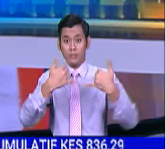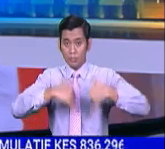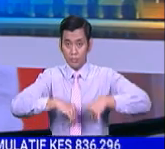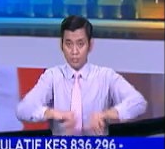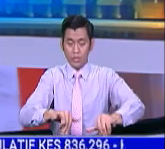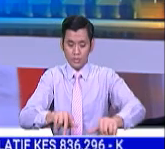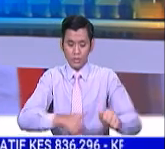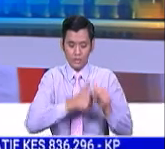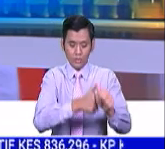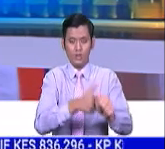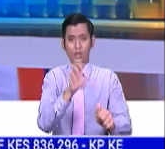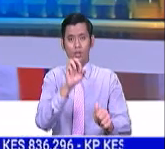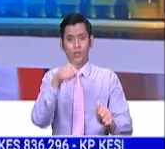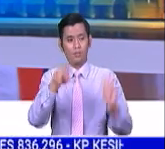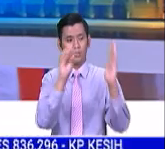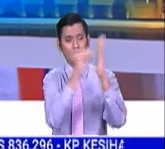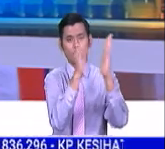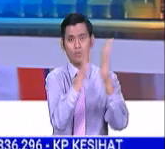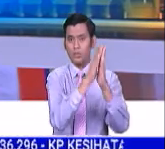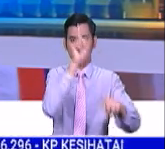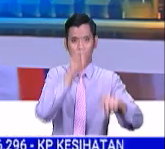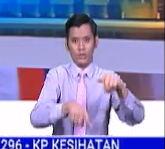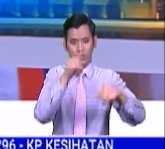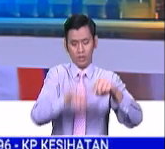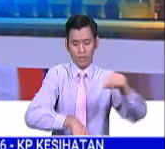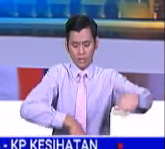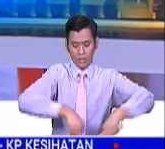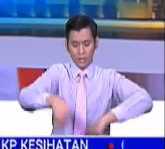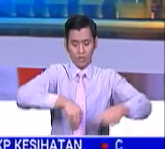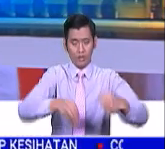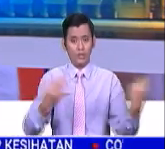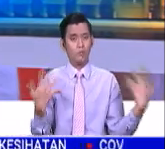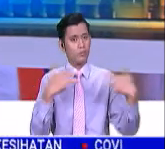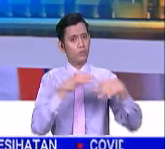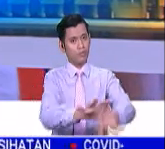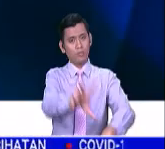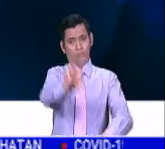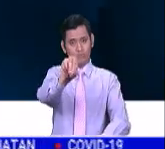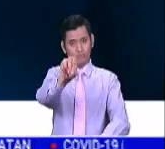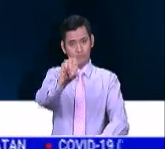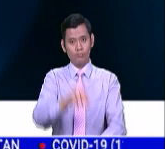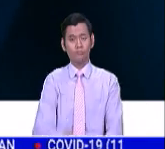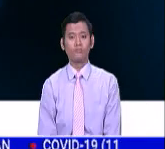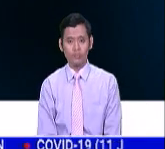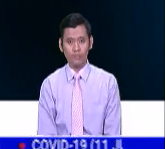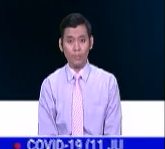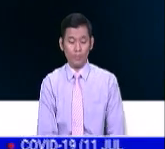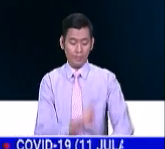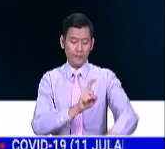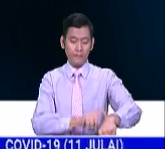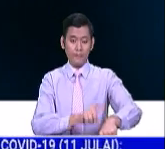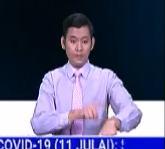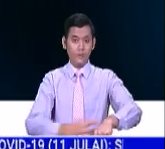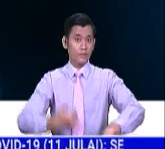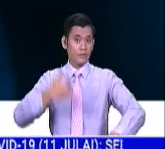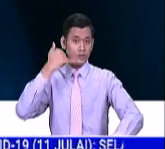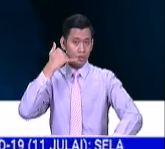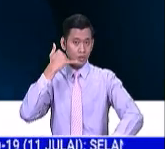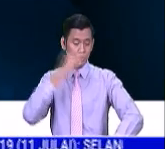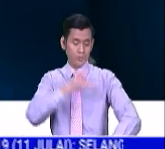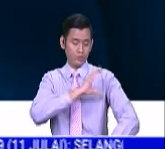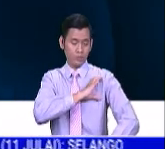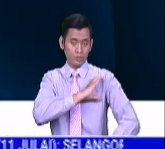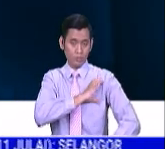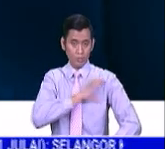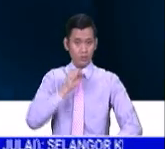dengan pemantauan langsung e-shop yang tidak membenarkan activity berkumpul hai ketika dihubungi pesuruhjaya polycab